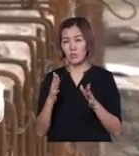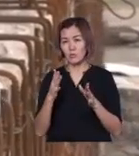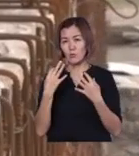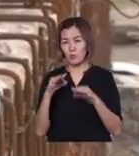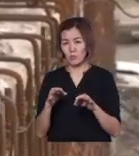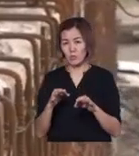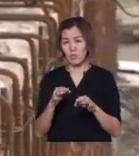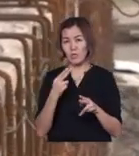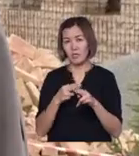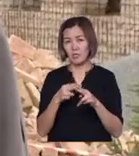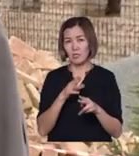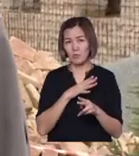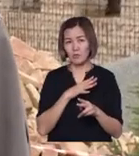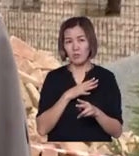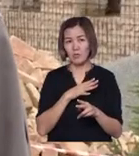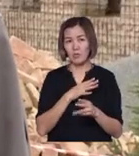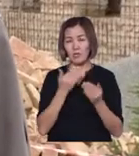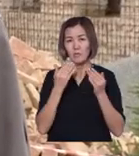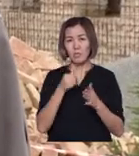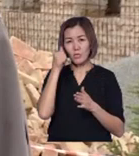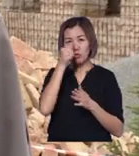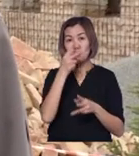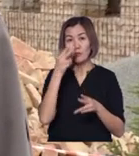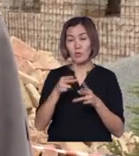жатыр. Биыл бұл санды бітіру керек болғанбыз.